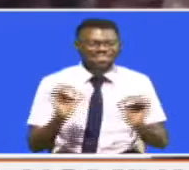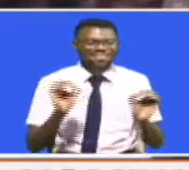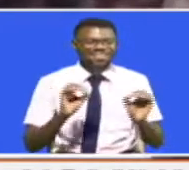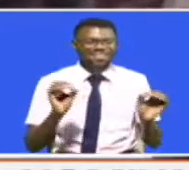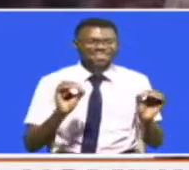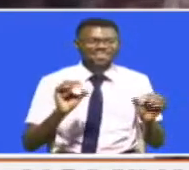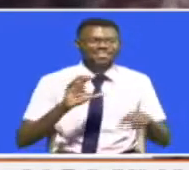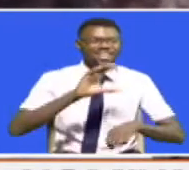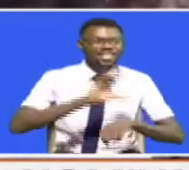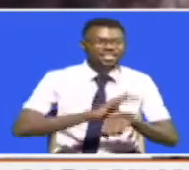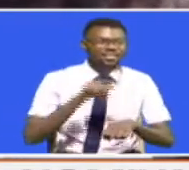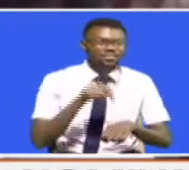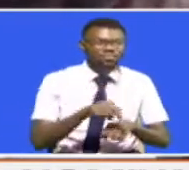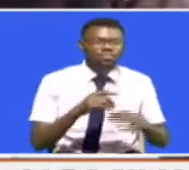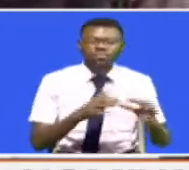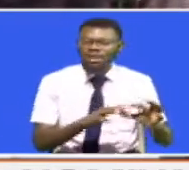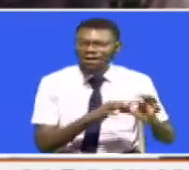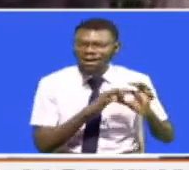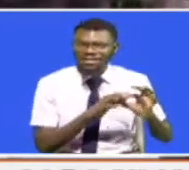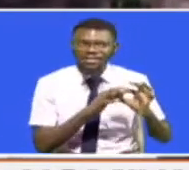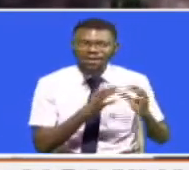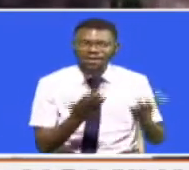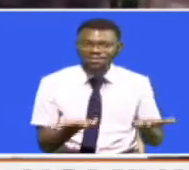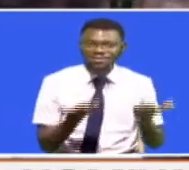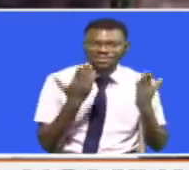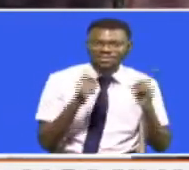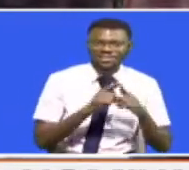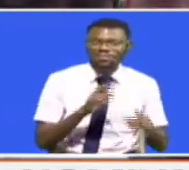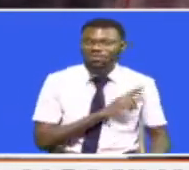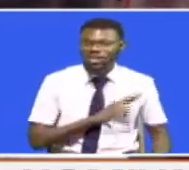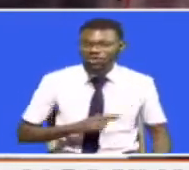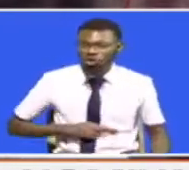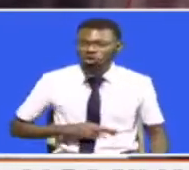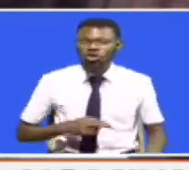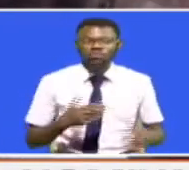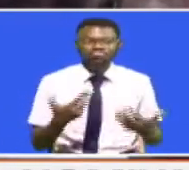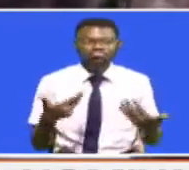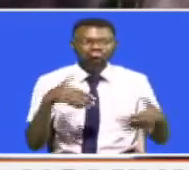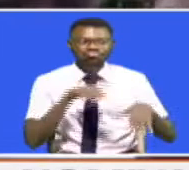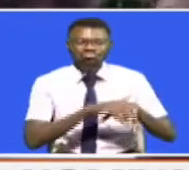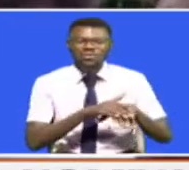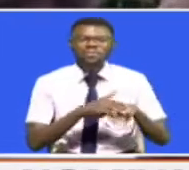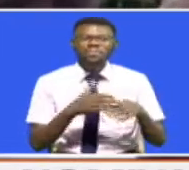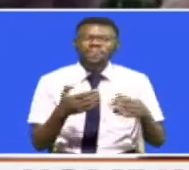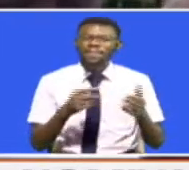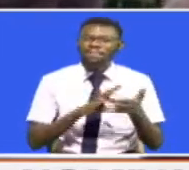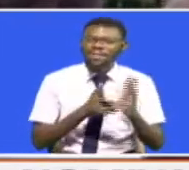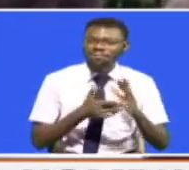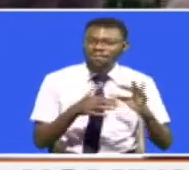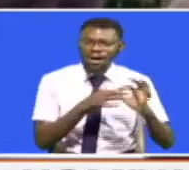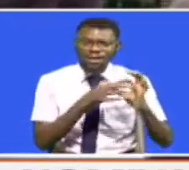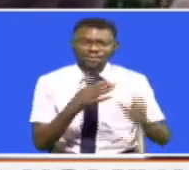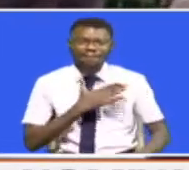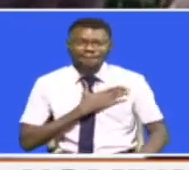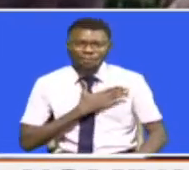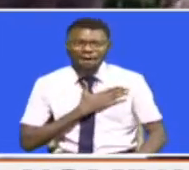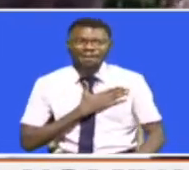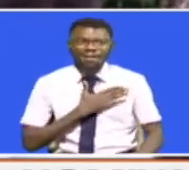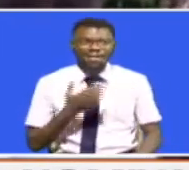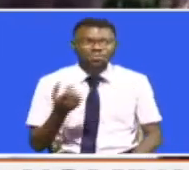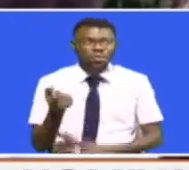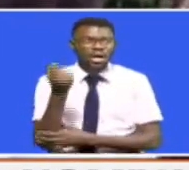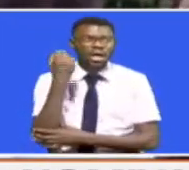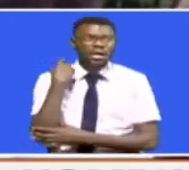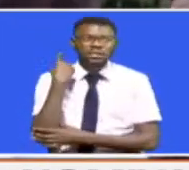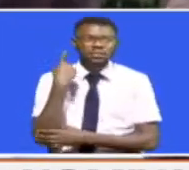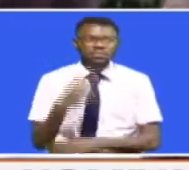up aspects of culture together with religion into one, that we can pray with our cultural understanding